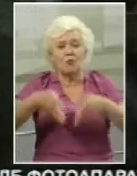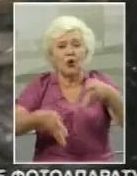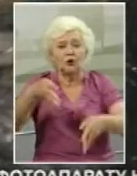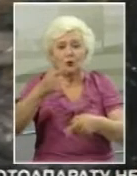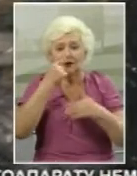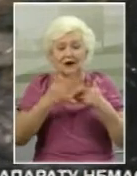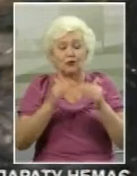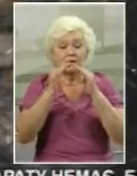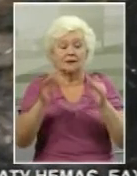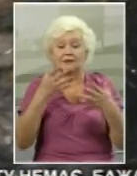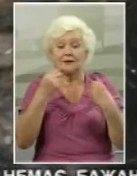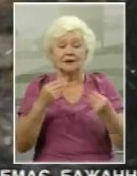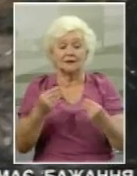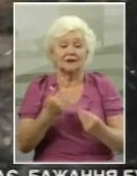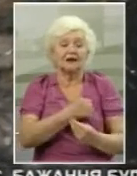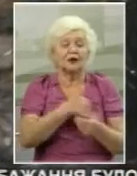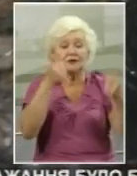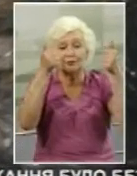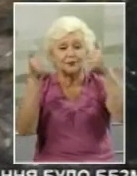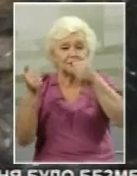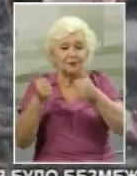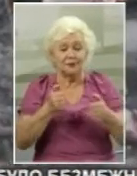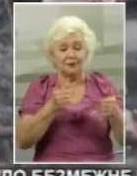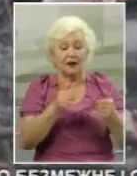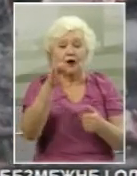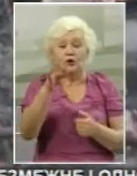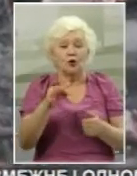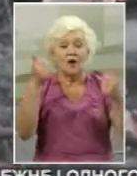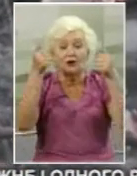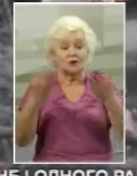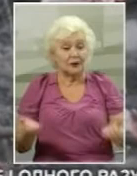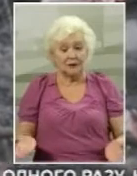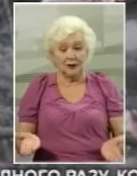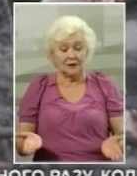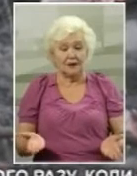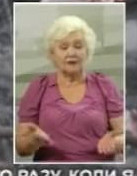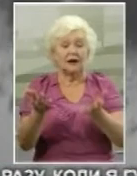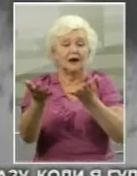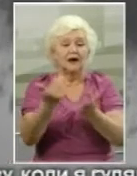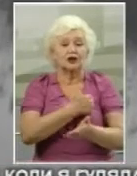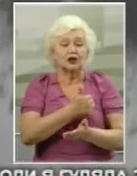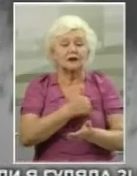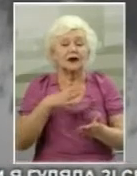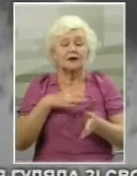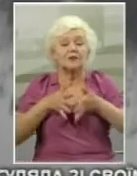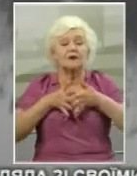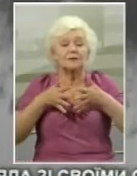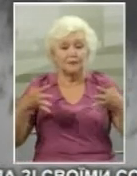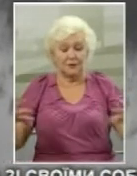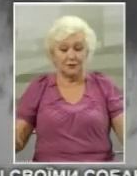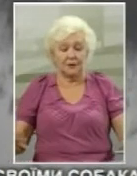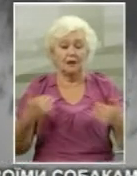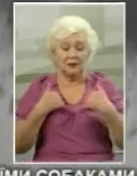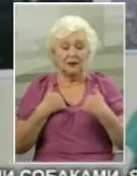дому. Ну, красота. І хочеться, от, ой, як красиво. Фотоапарата нет. Желание було беспредельное.